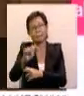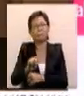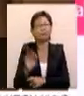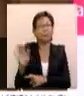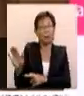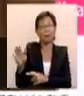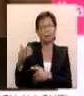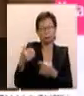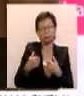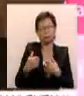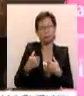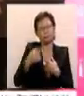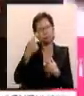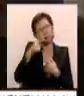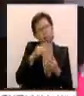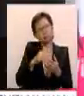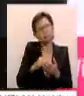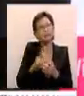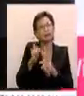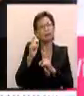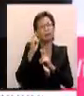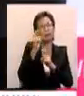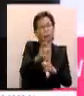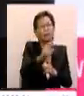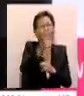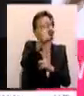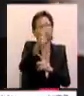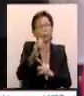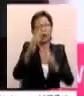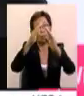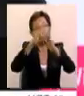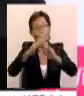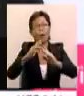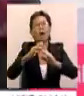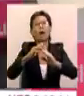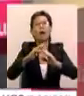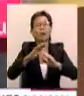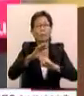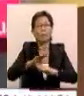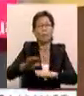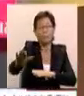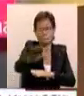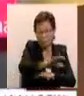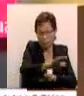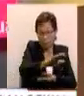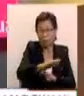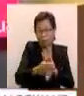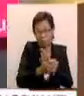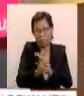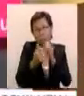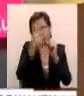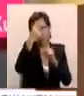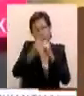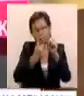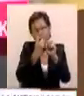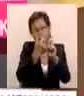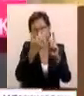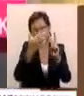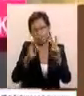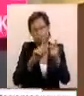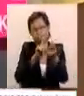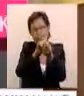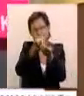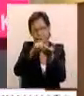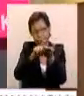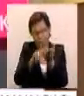Pihaknya juga menyasarkan untuk menyerahkan 90 unit kediaman kepada mereka yang layak untuk tahun 2019 bila ditemui